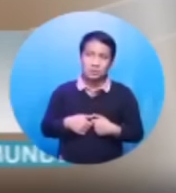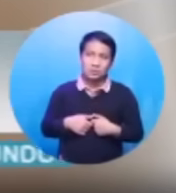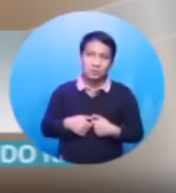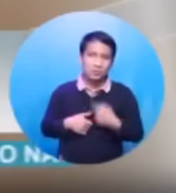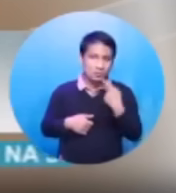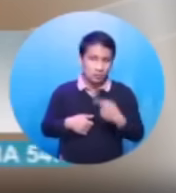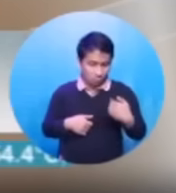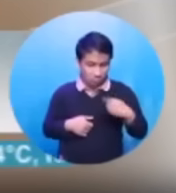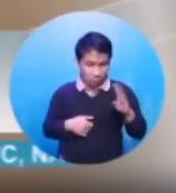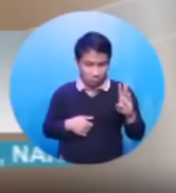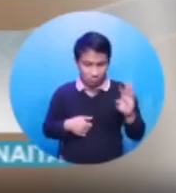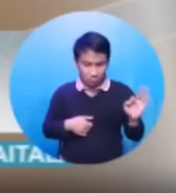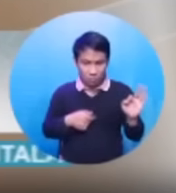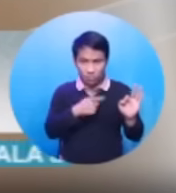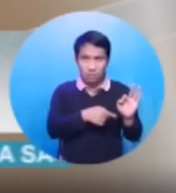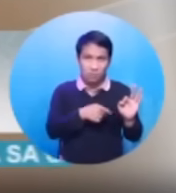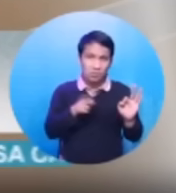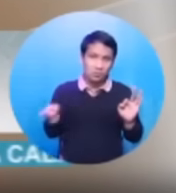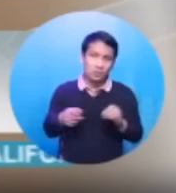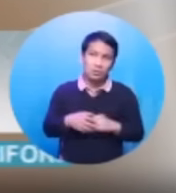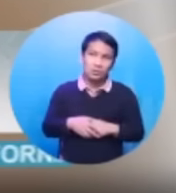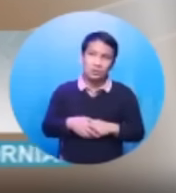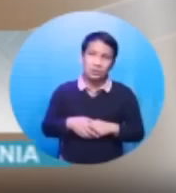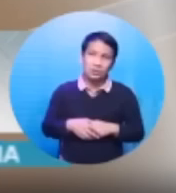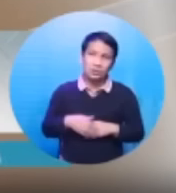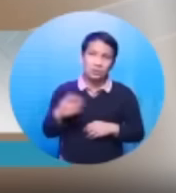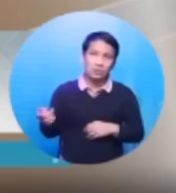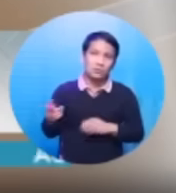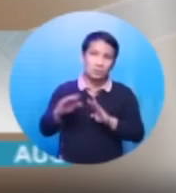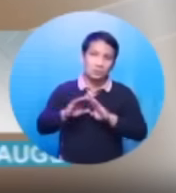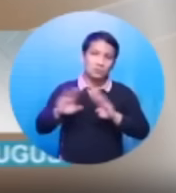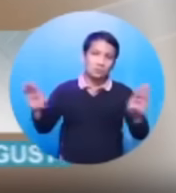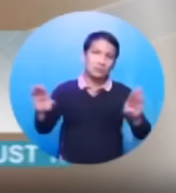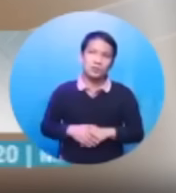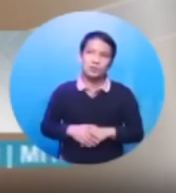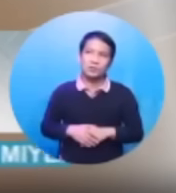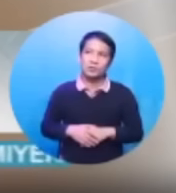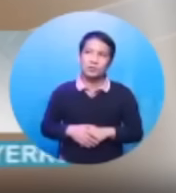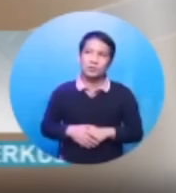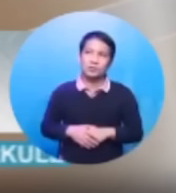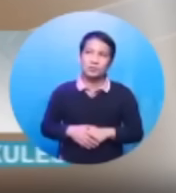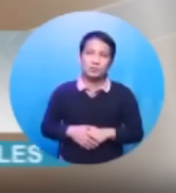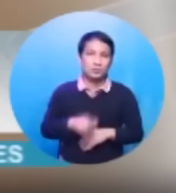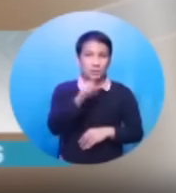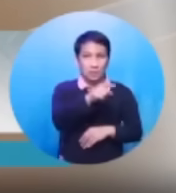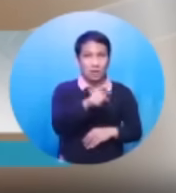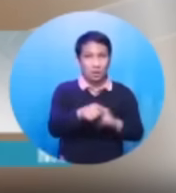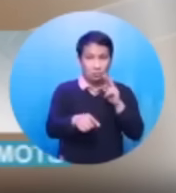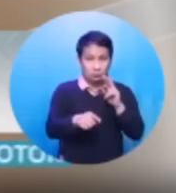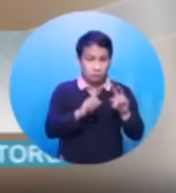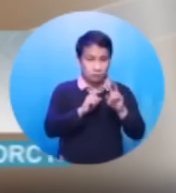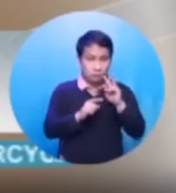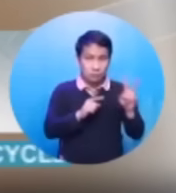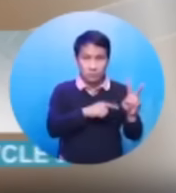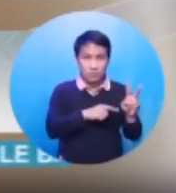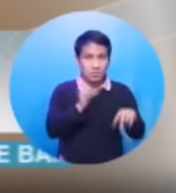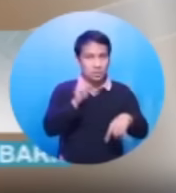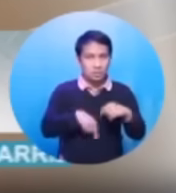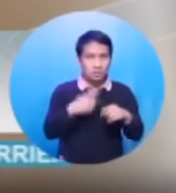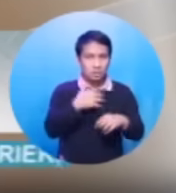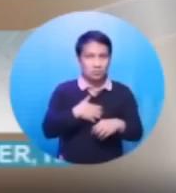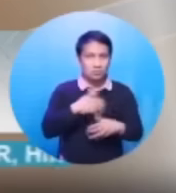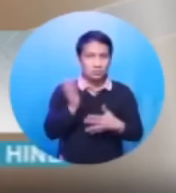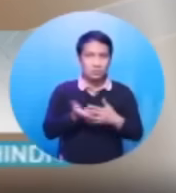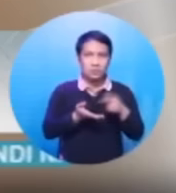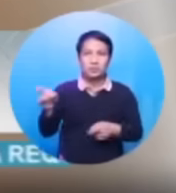yung boyfriend ko po, parang inano lang naman po, yung parang inawat lang. Ma'am, ikaw hindi makakasuhan. Pero si boyfriend mo